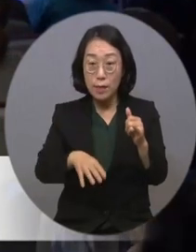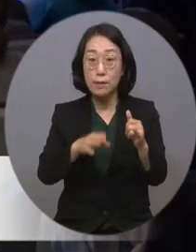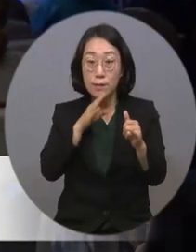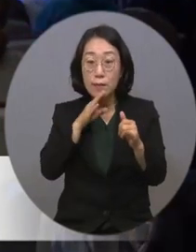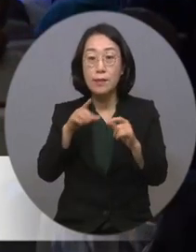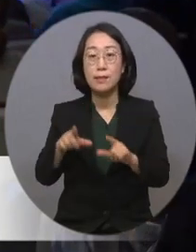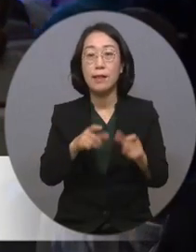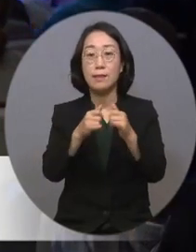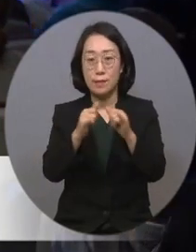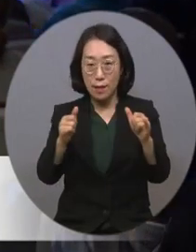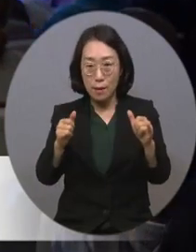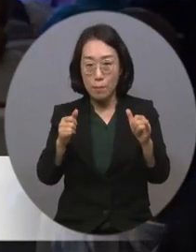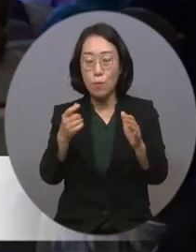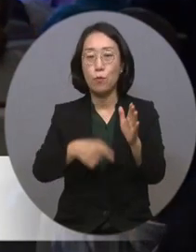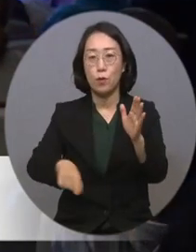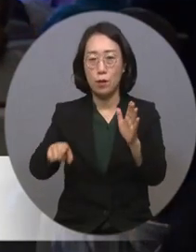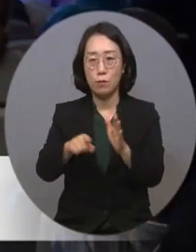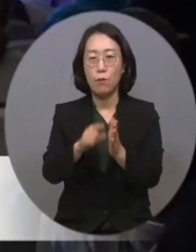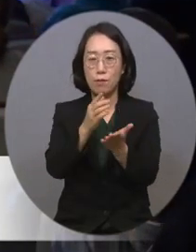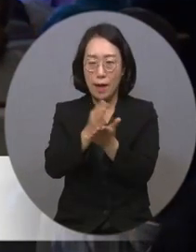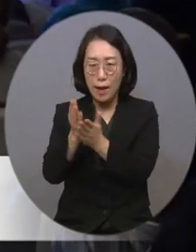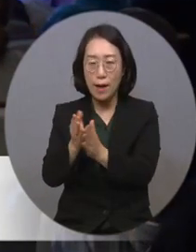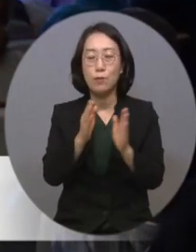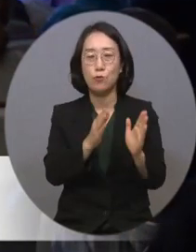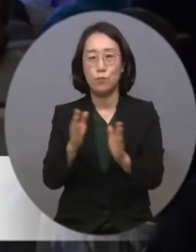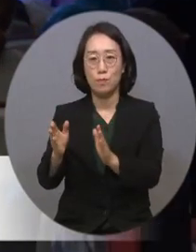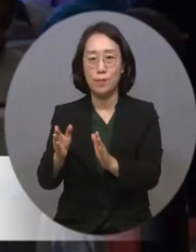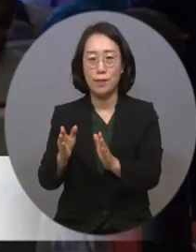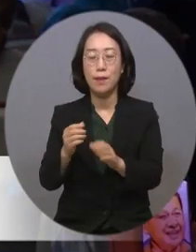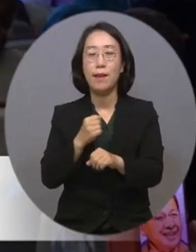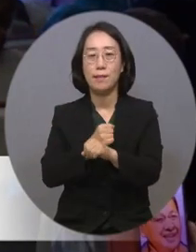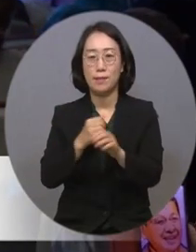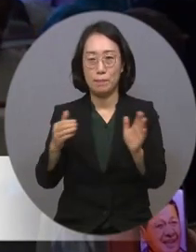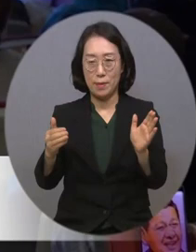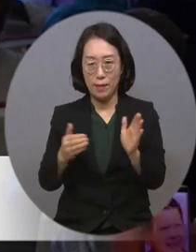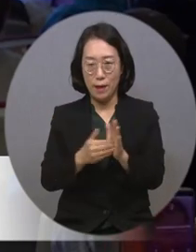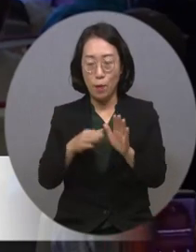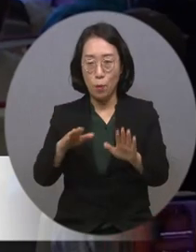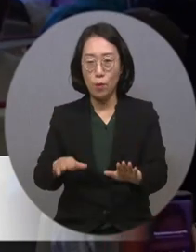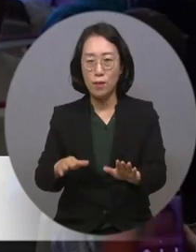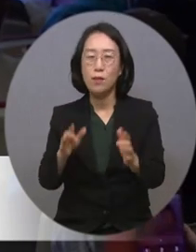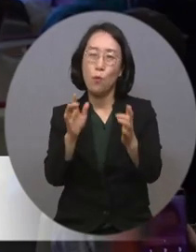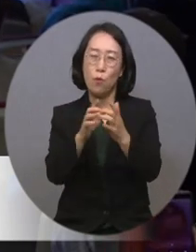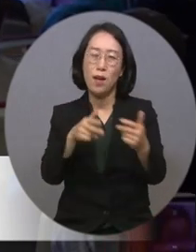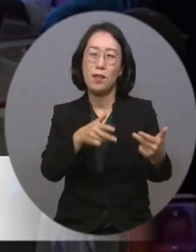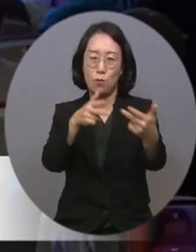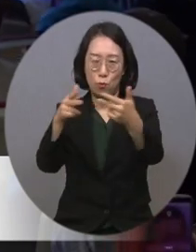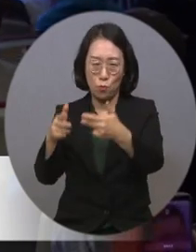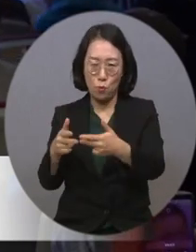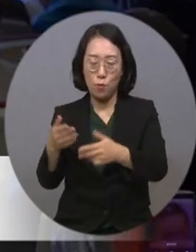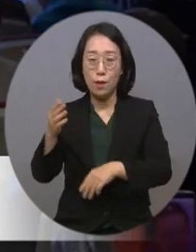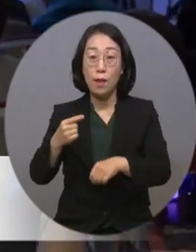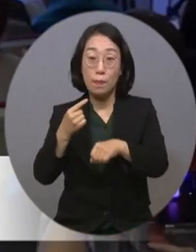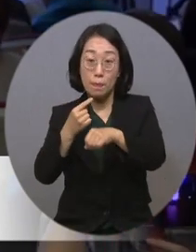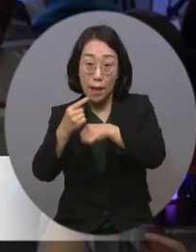위해서 여러 가지 프로그램을 준비하게 되었습니다. 올해는 비대면으로 준비했지만은